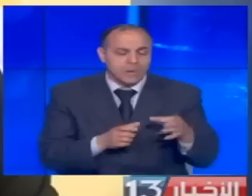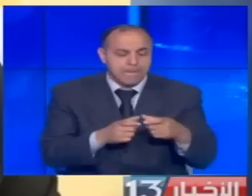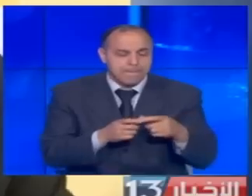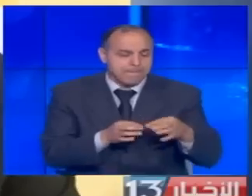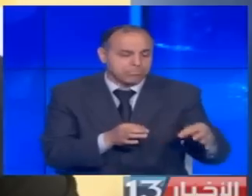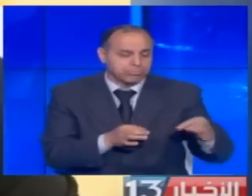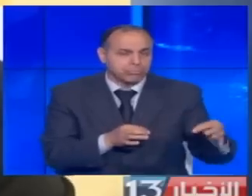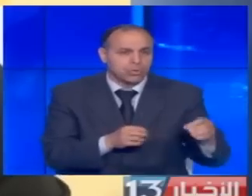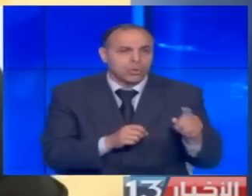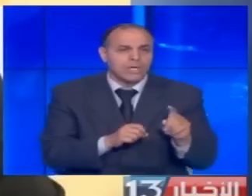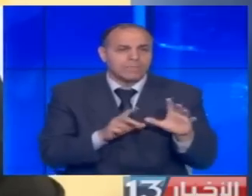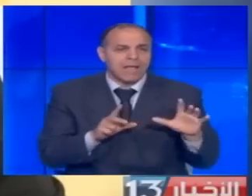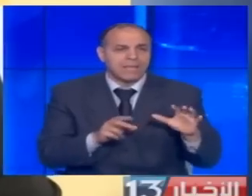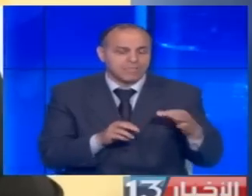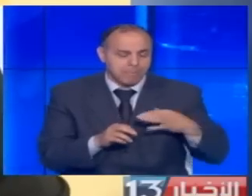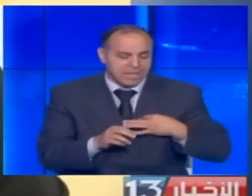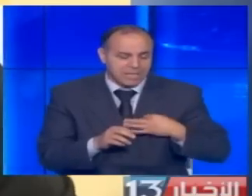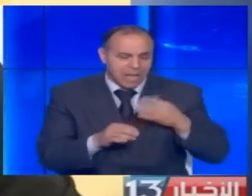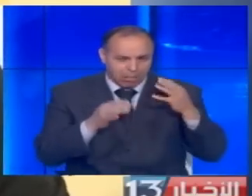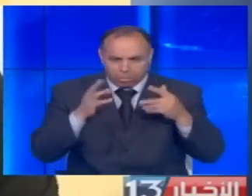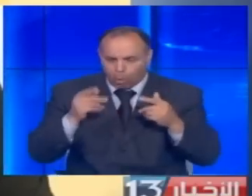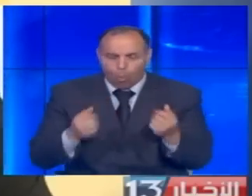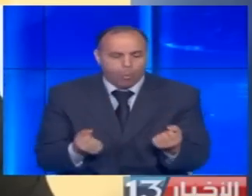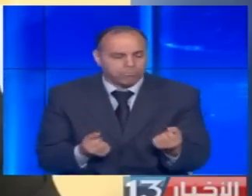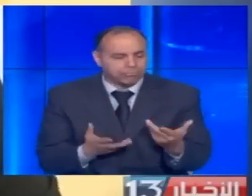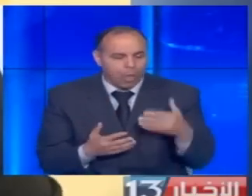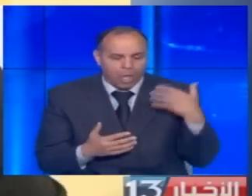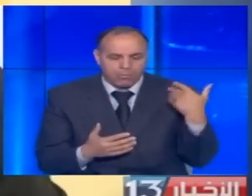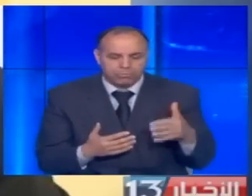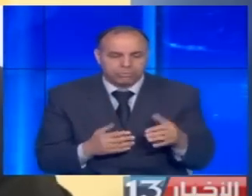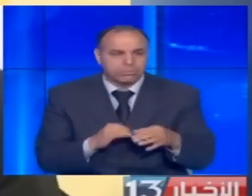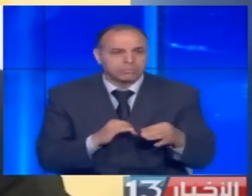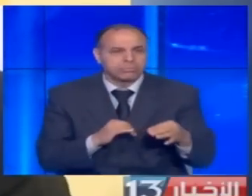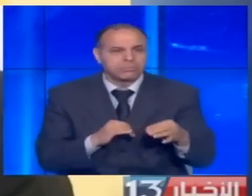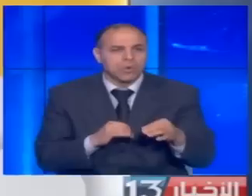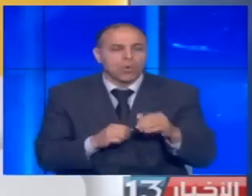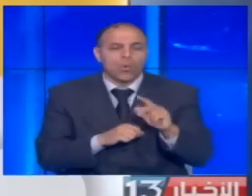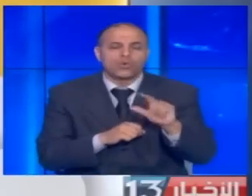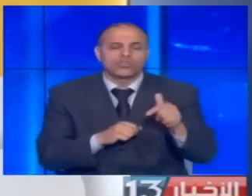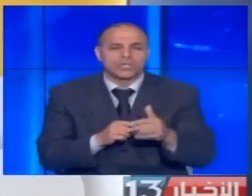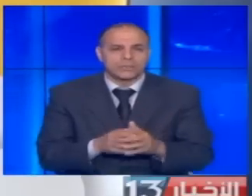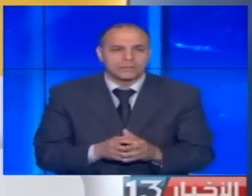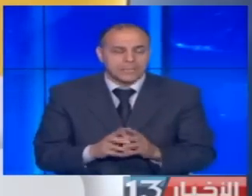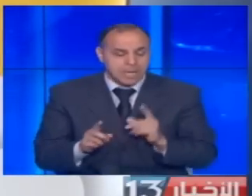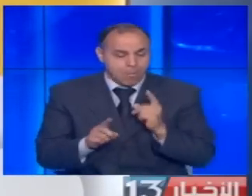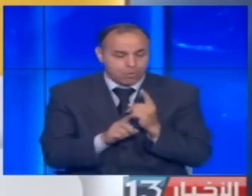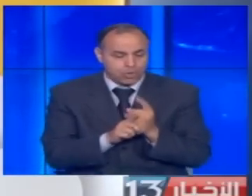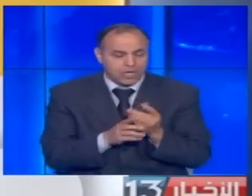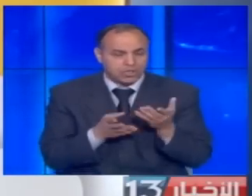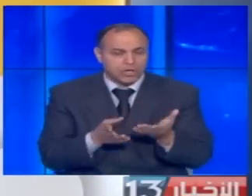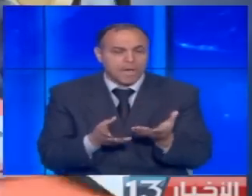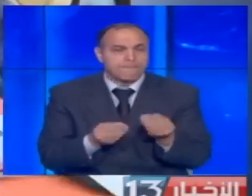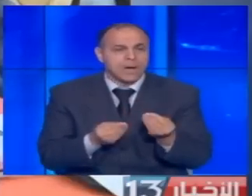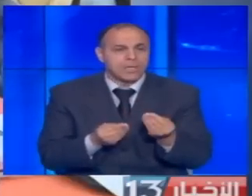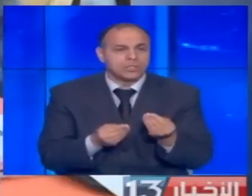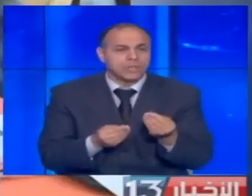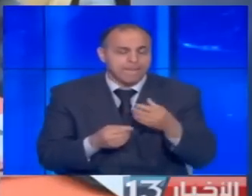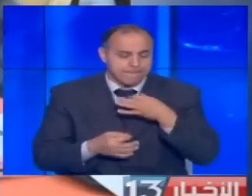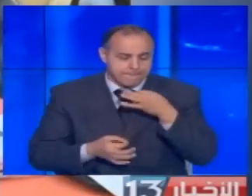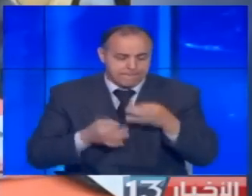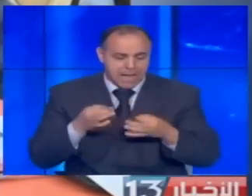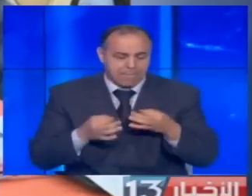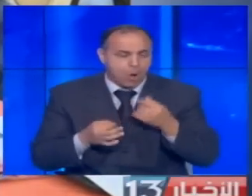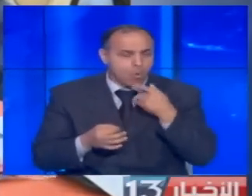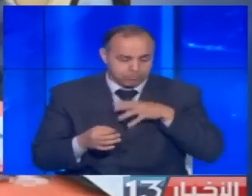واثباتات الدائره المدنيه احسن تعرف التعقيب تفشل في ملتقى حضره عدد من قو ذاتي محكمه